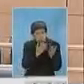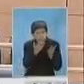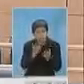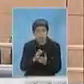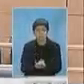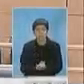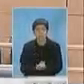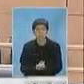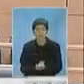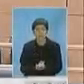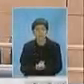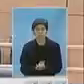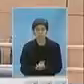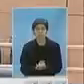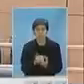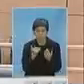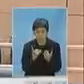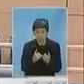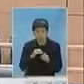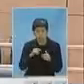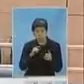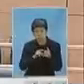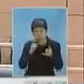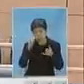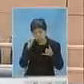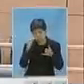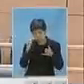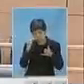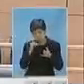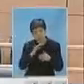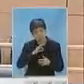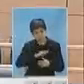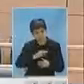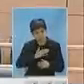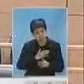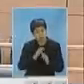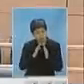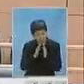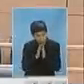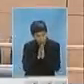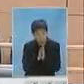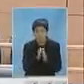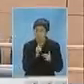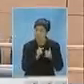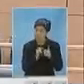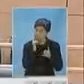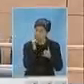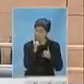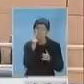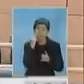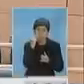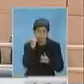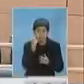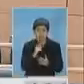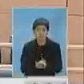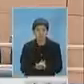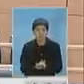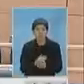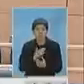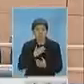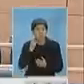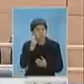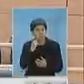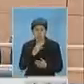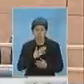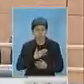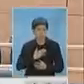ประธานครับสำรับกับพันตำรวจโททักษิณชินวัตรโดยส่วยตัวผมเคารพศรัทธาเชื่อมั่นแล้วผมเชื่อว่า